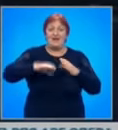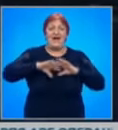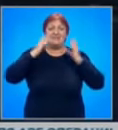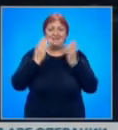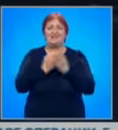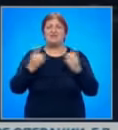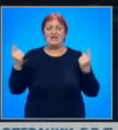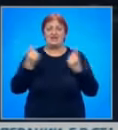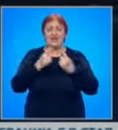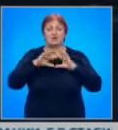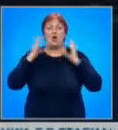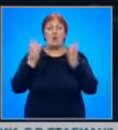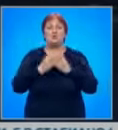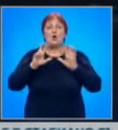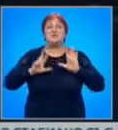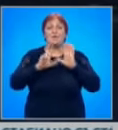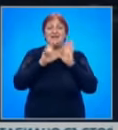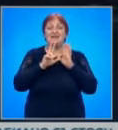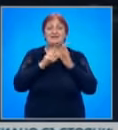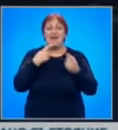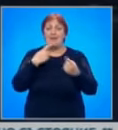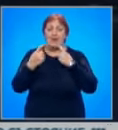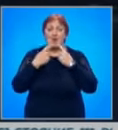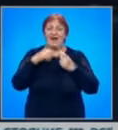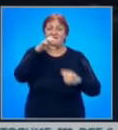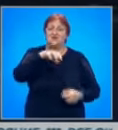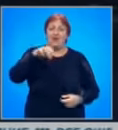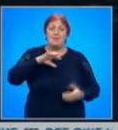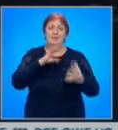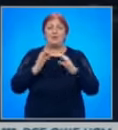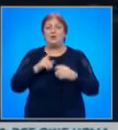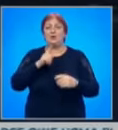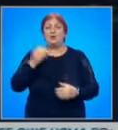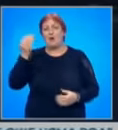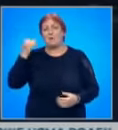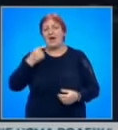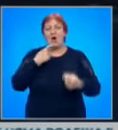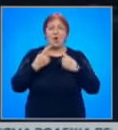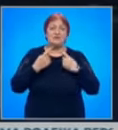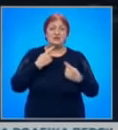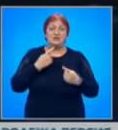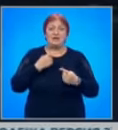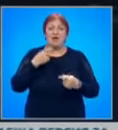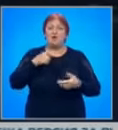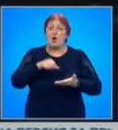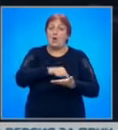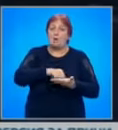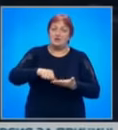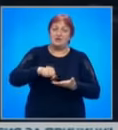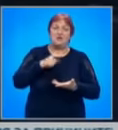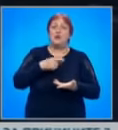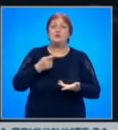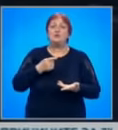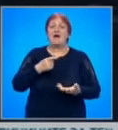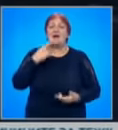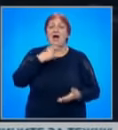всички срещи общо 18-те преговарящи екипа по политиките, които бяха обсъждани. Той подчерта, че когато